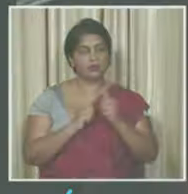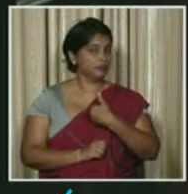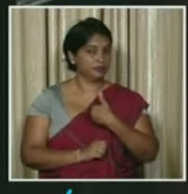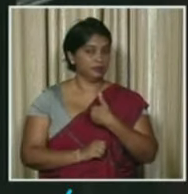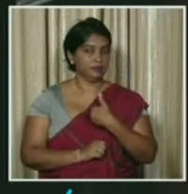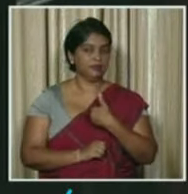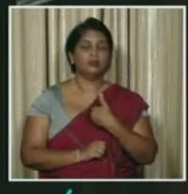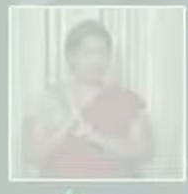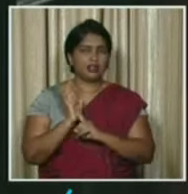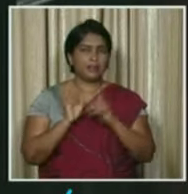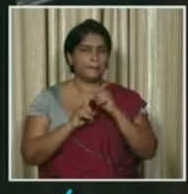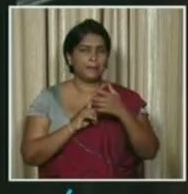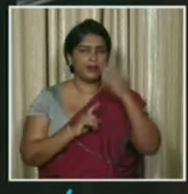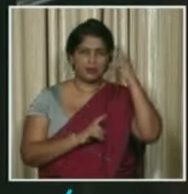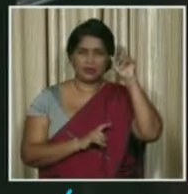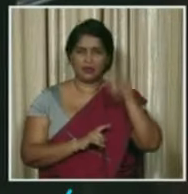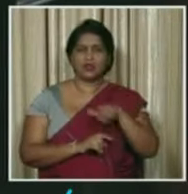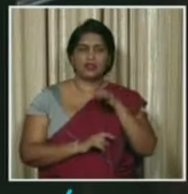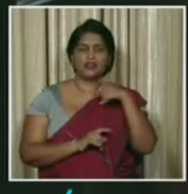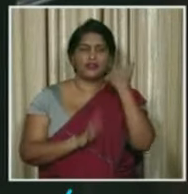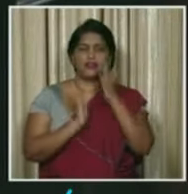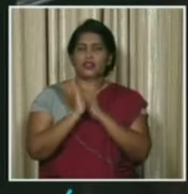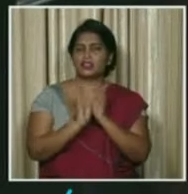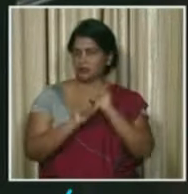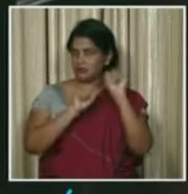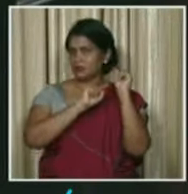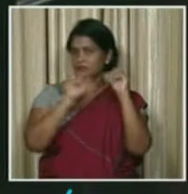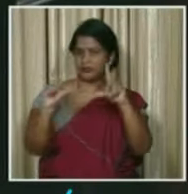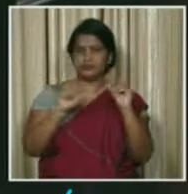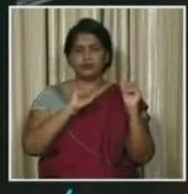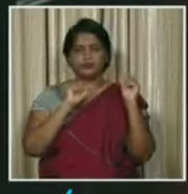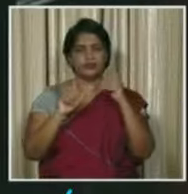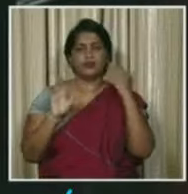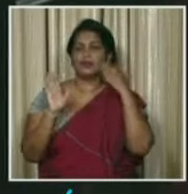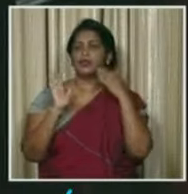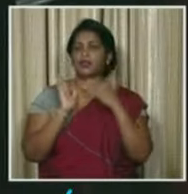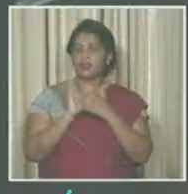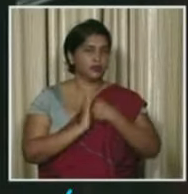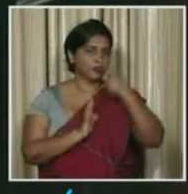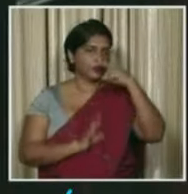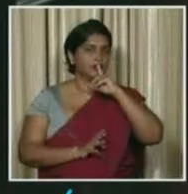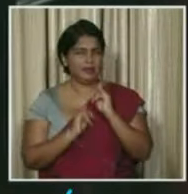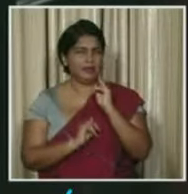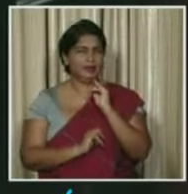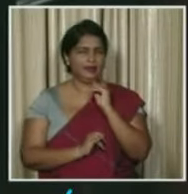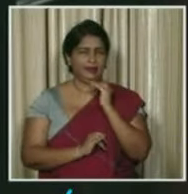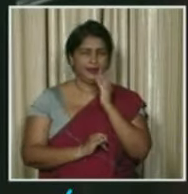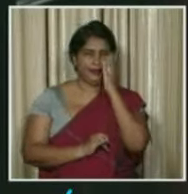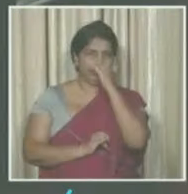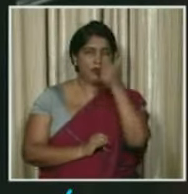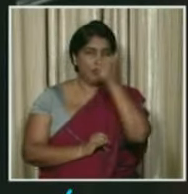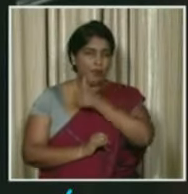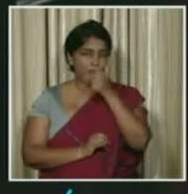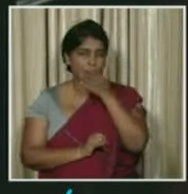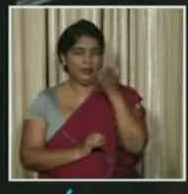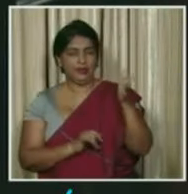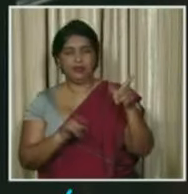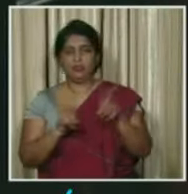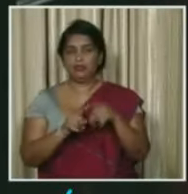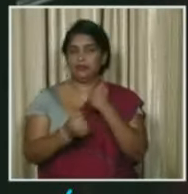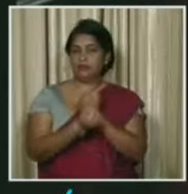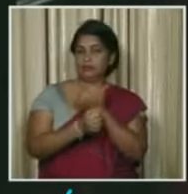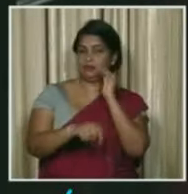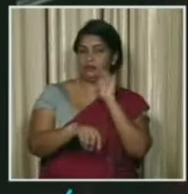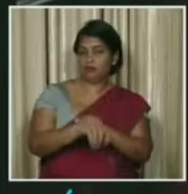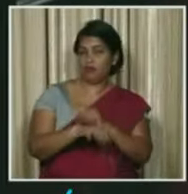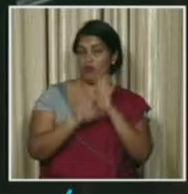මාහට හානි වෙන පරිදි සමාජ මාධ්‍ය ඔස්සේ තබා ඇති සටහන්වල පිටපත් කීපයක් අමුණලා තියෙනවා. අපි හොරුන් බවත් අපිව අත්අඩංගුවට